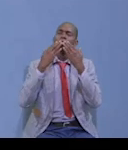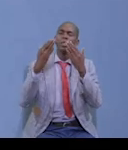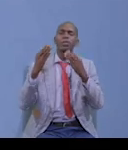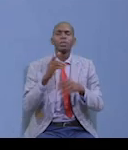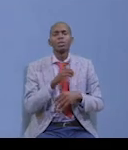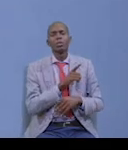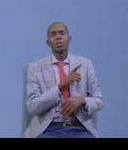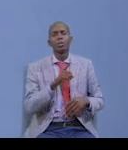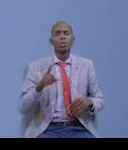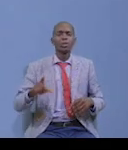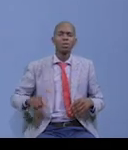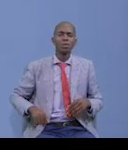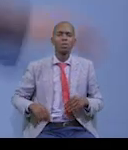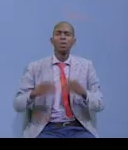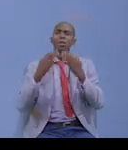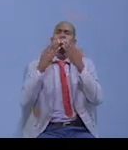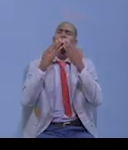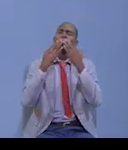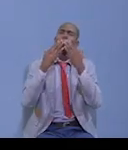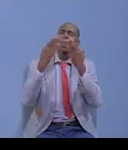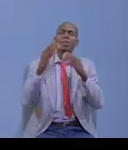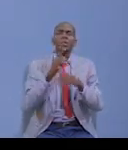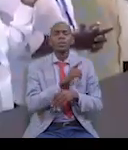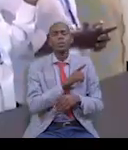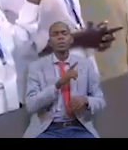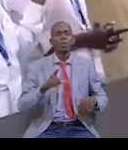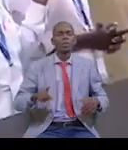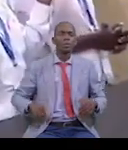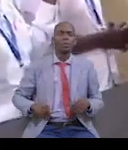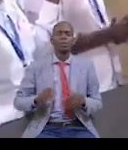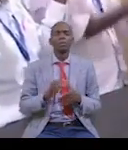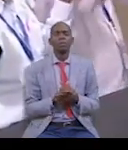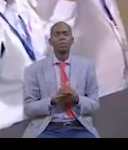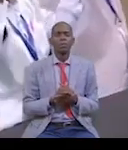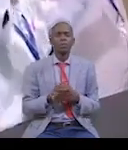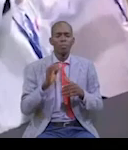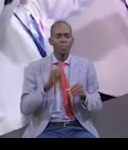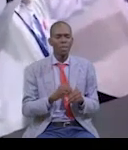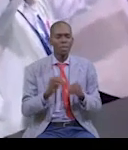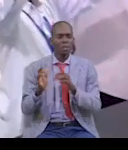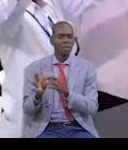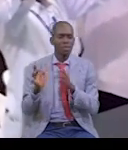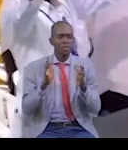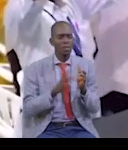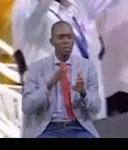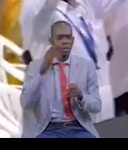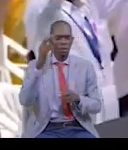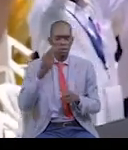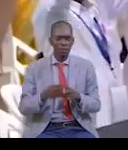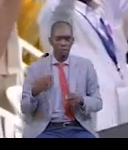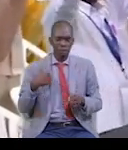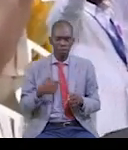లార్డ్. వందనములు ప్రభువా. థాంక్యూ లార్డ్. వందనములు చెప్దాం చేతులు పైకి చాపి. జీసస్